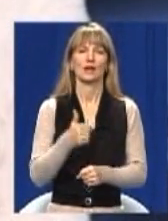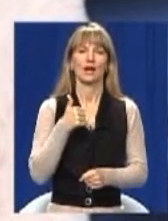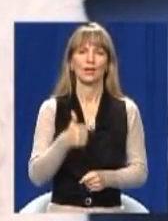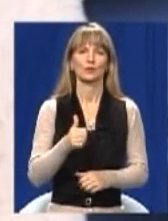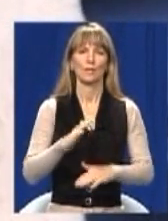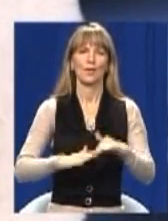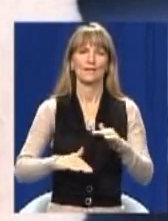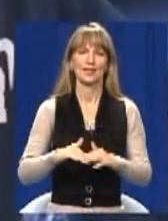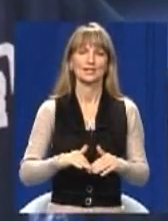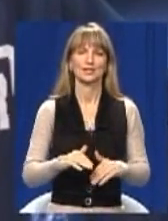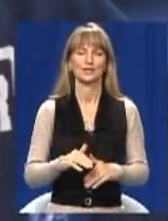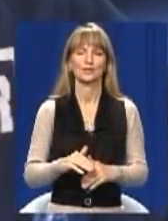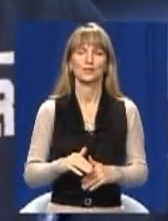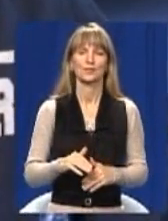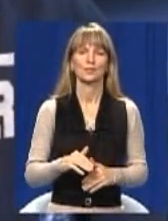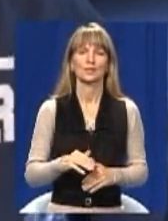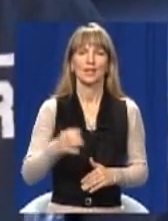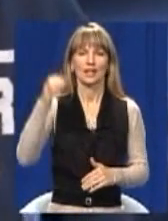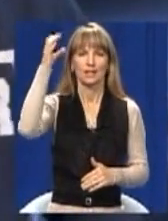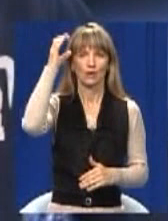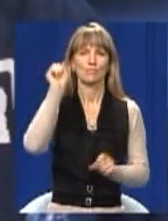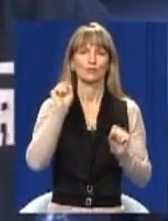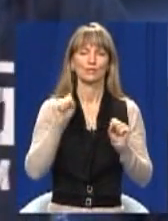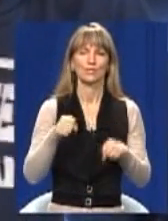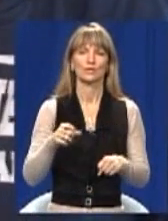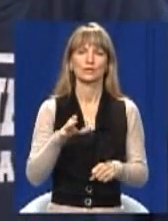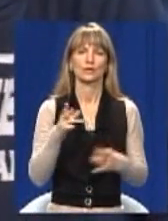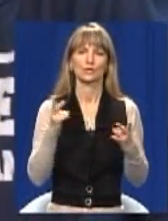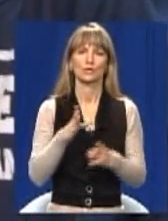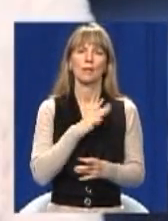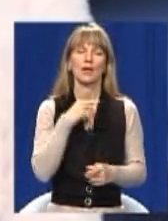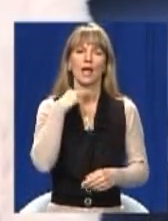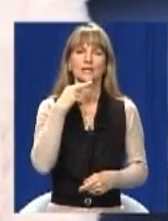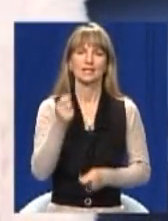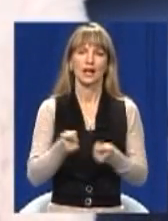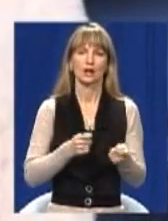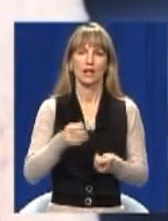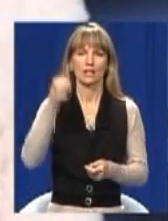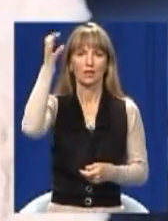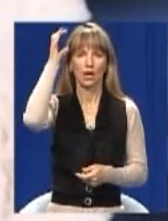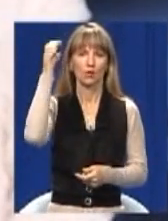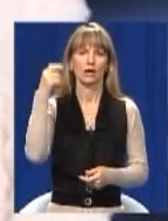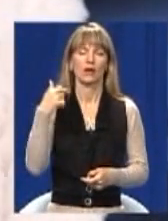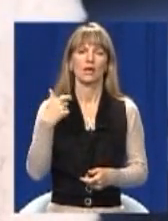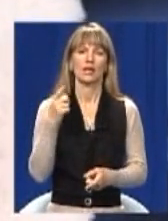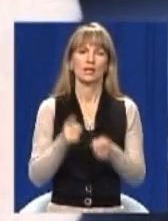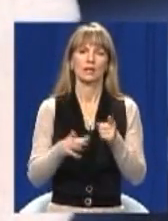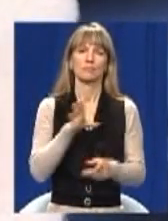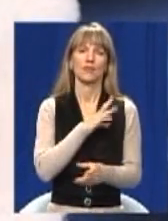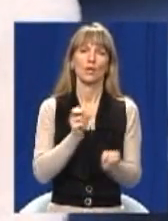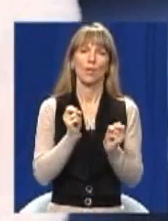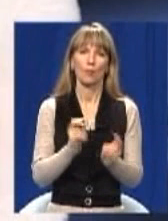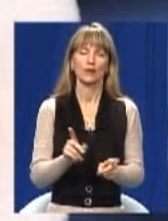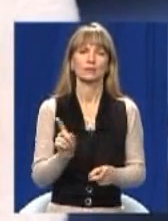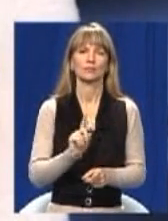хорошую профессию. Ну, с наукой нужно быть очень осторожно. Наука иногда бывает опасной,